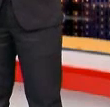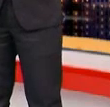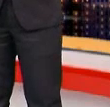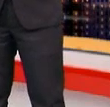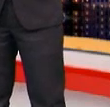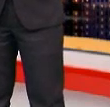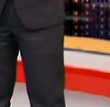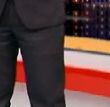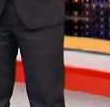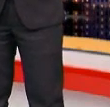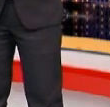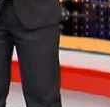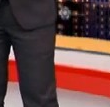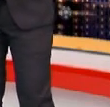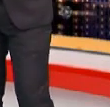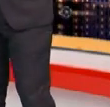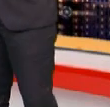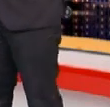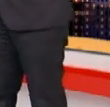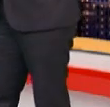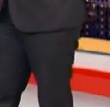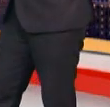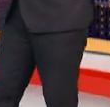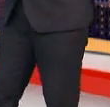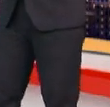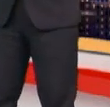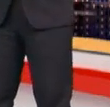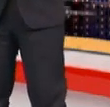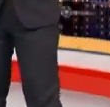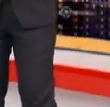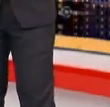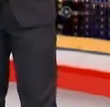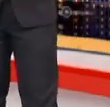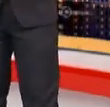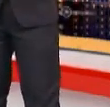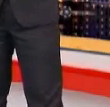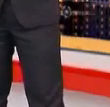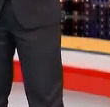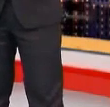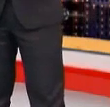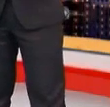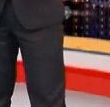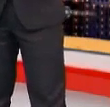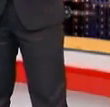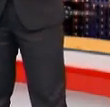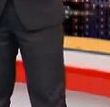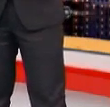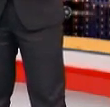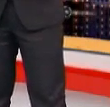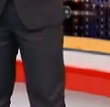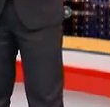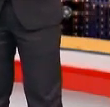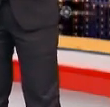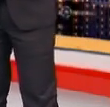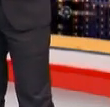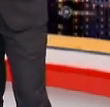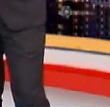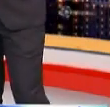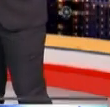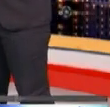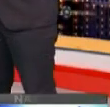antara yang menjadi tumpuan kami malam ini pac Panggil Mara perjelas pembelian apartmen di